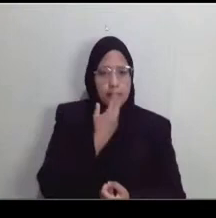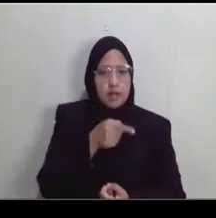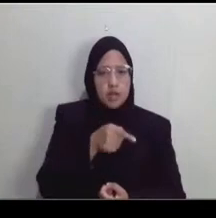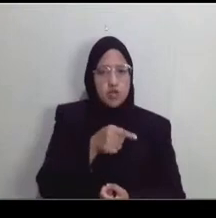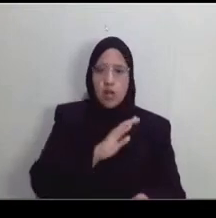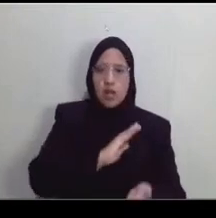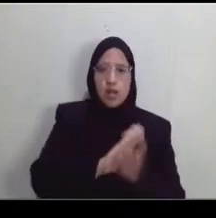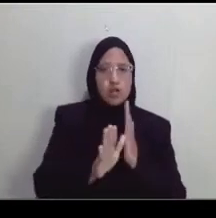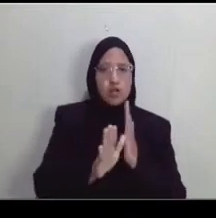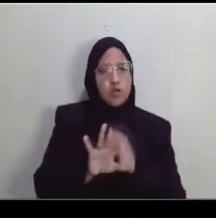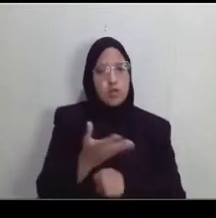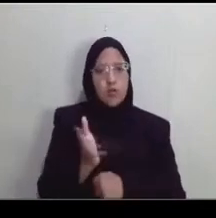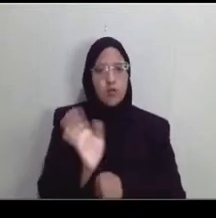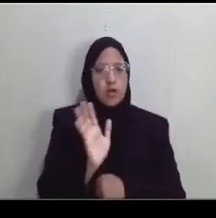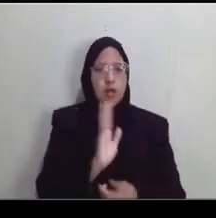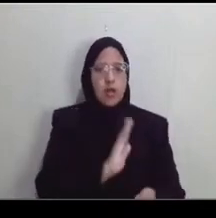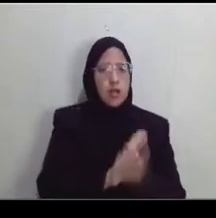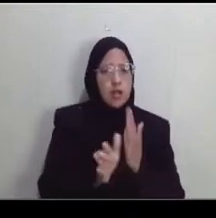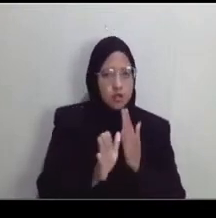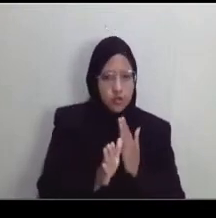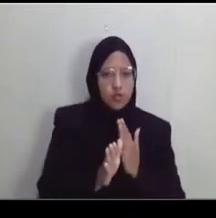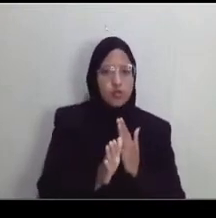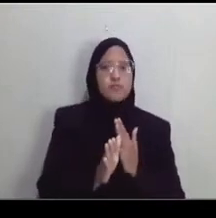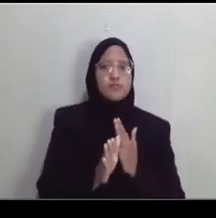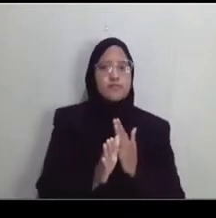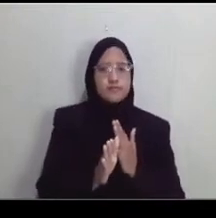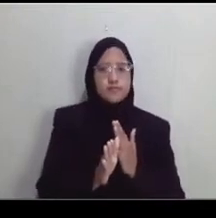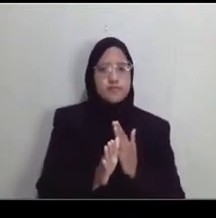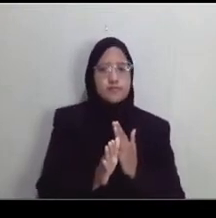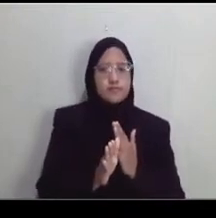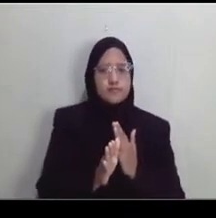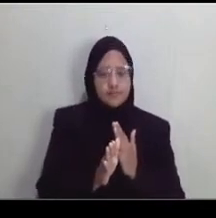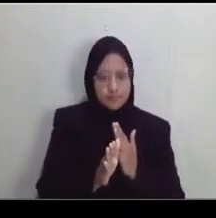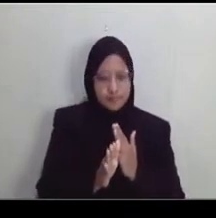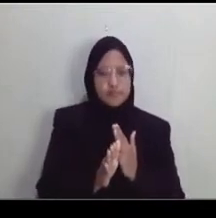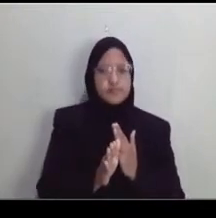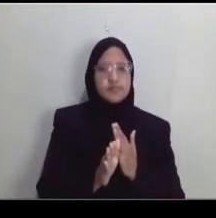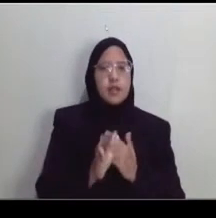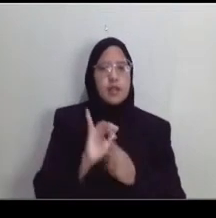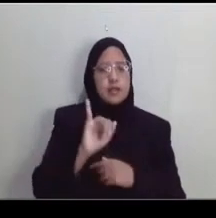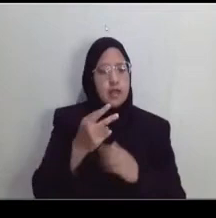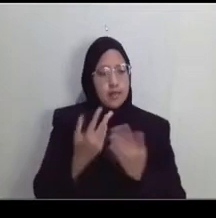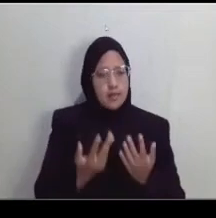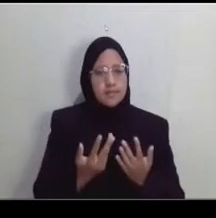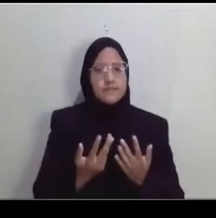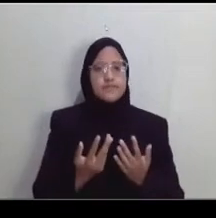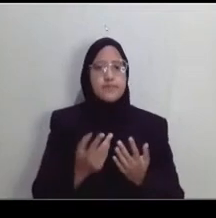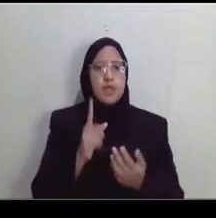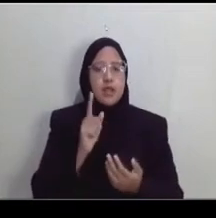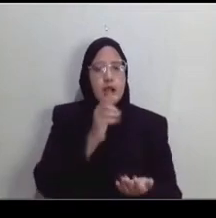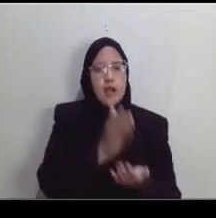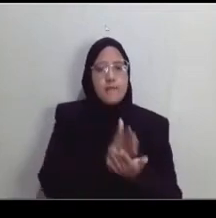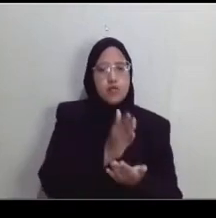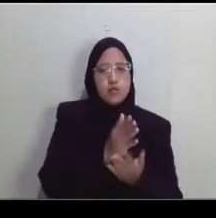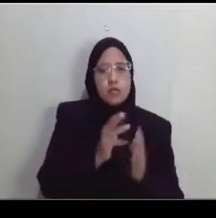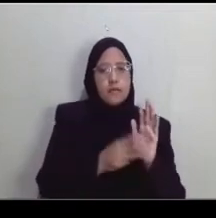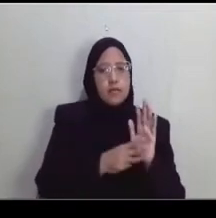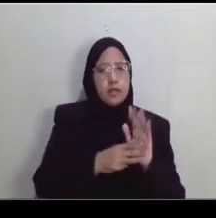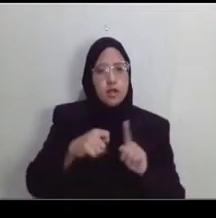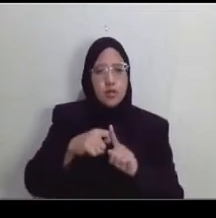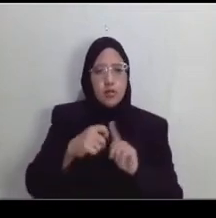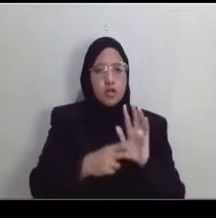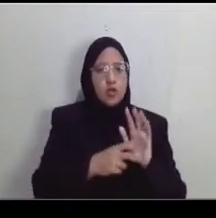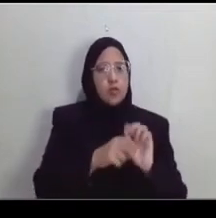susulan dari hal musabab yang ditimbulkan dari adanya putusan majelis kehormatan nomor 2 Gar Mir